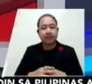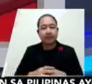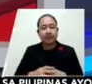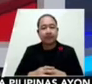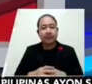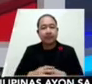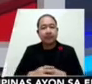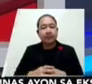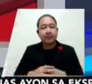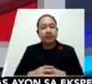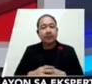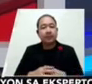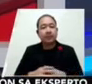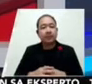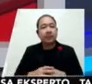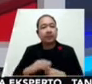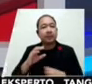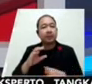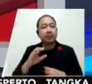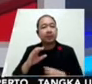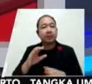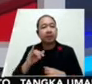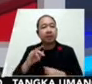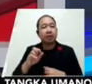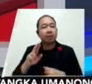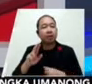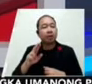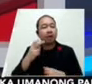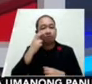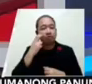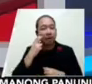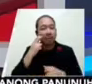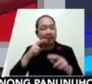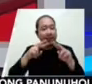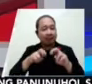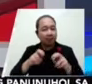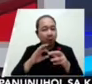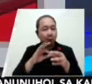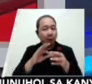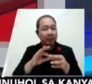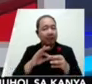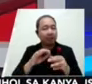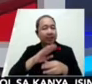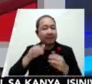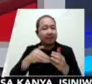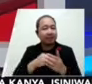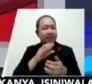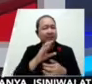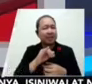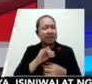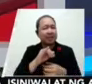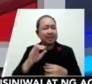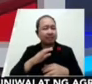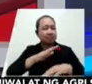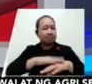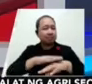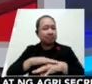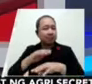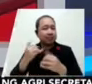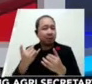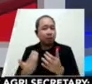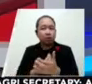Nagbabala ang Cybercrime Investigation and Coordinating Center o CICC sa isang panibagong bugso